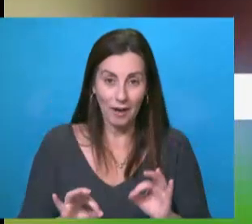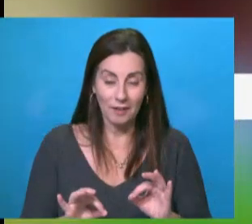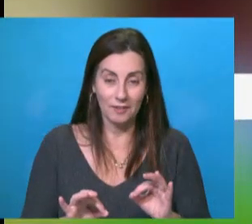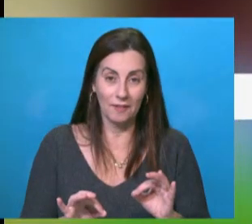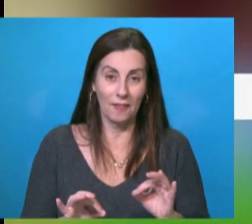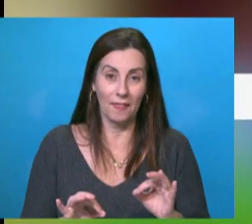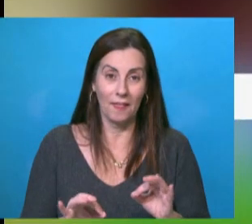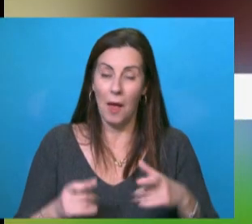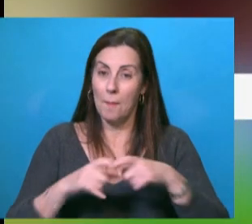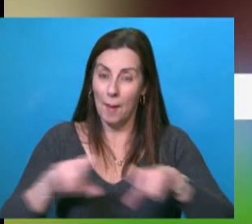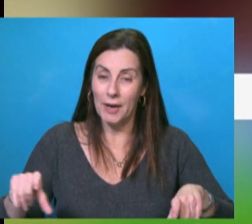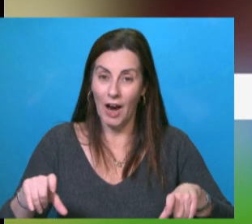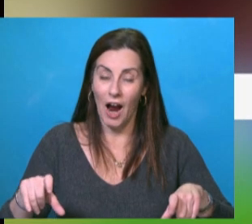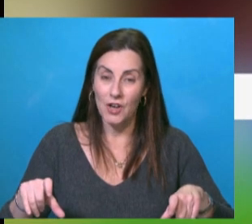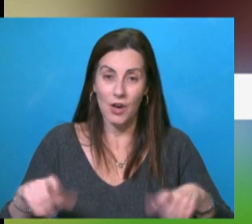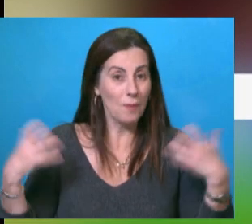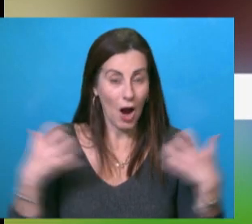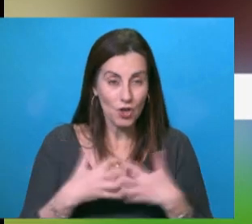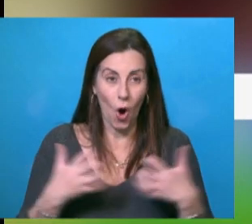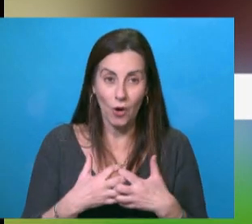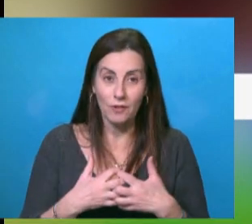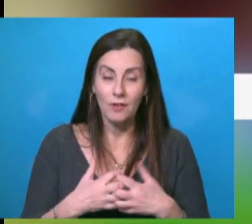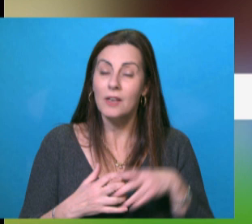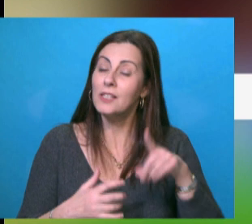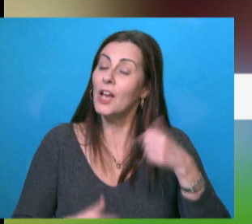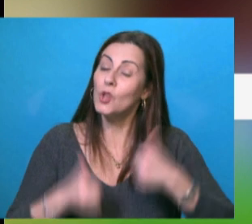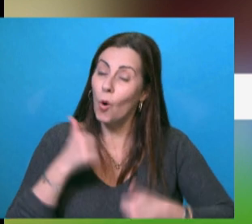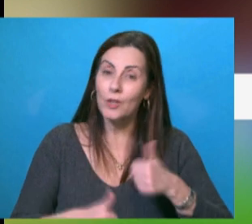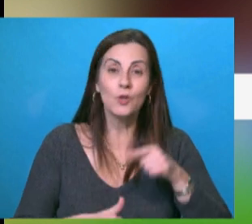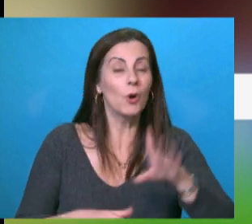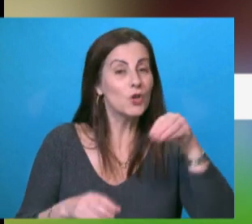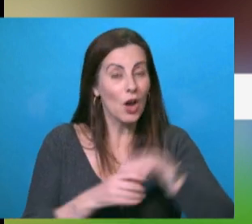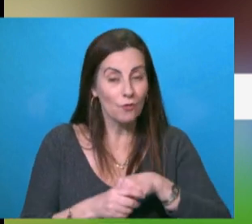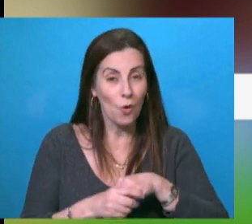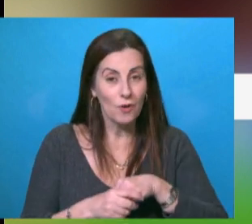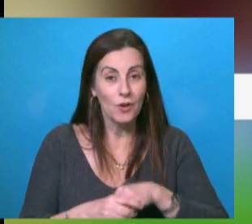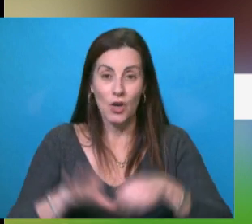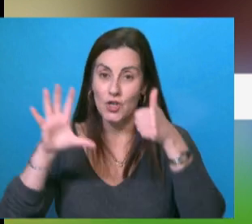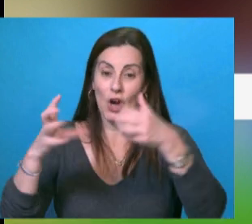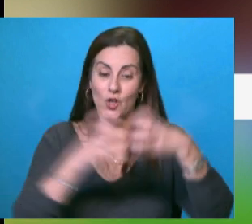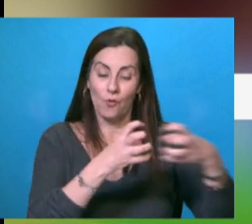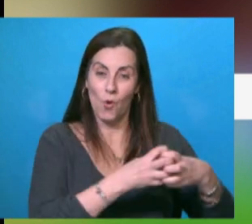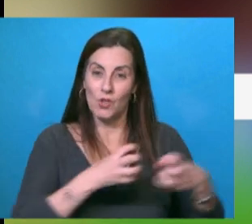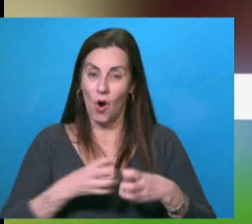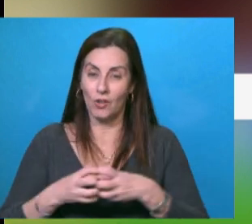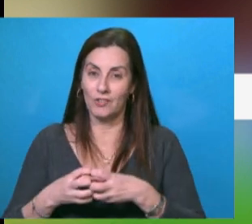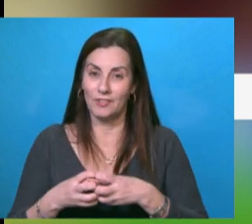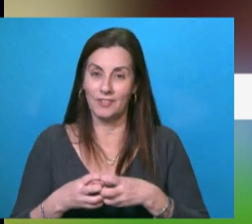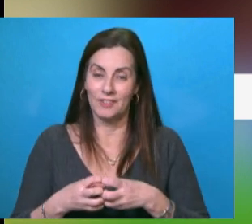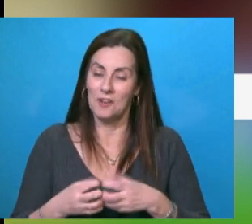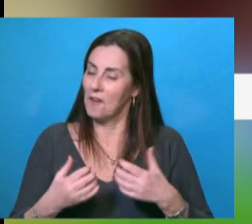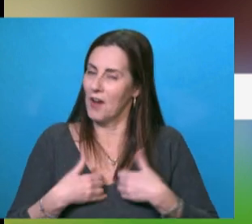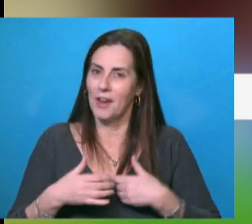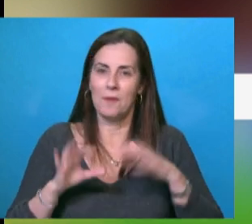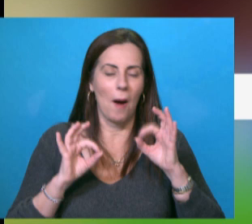במגרש הסינתטי באשדוד, זה טורניר שבו השתתפו 6 קבוצות, ואנחנו